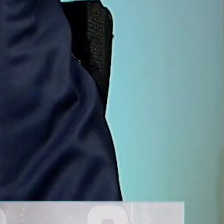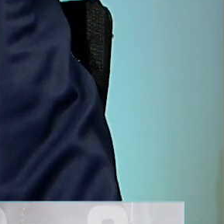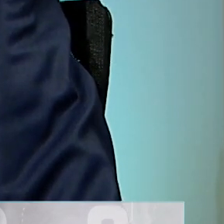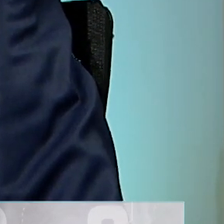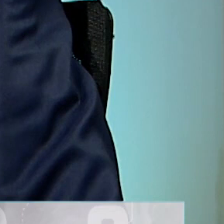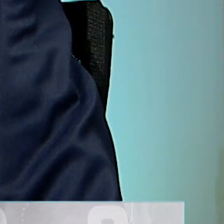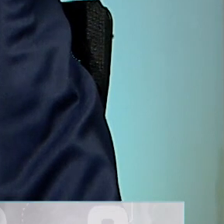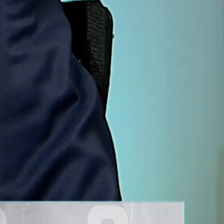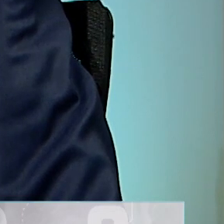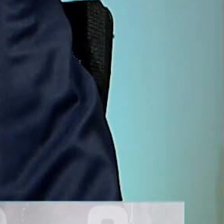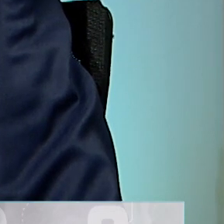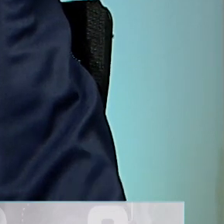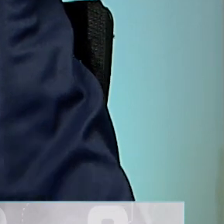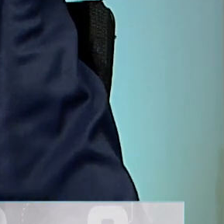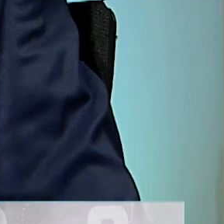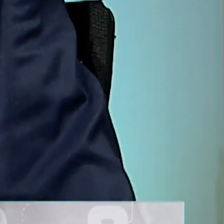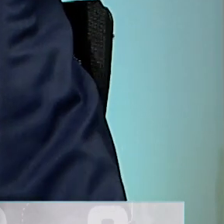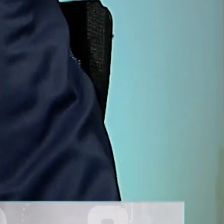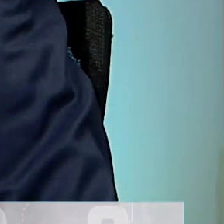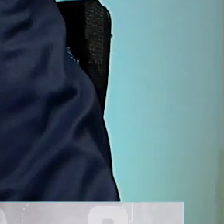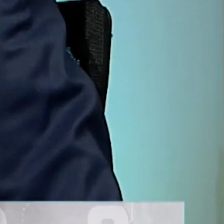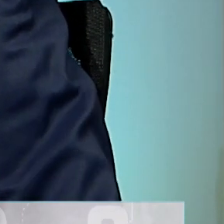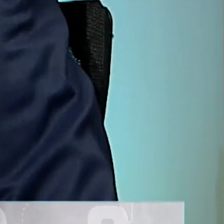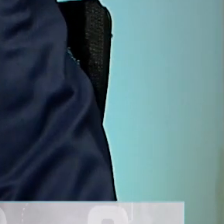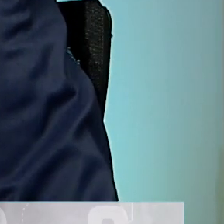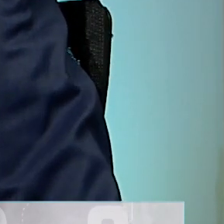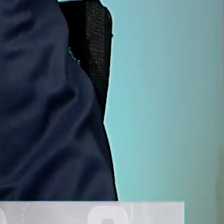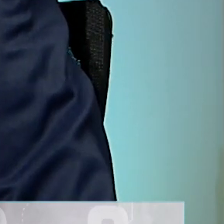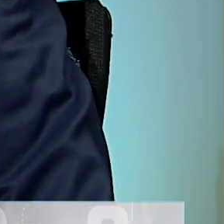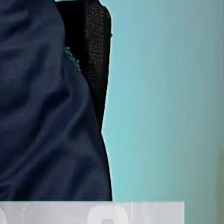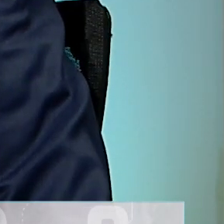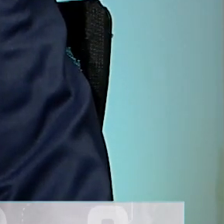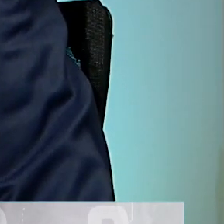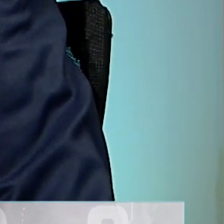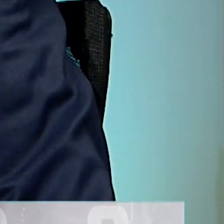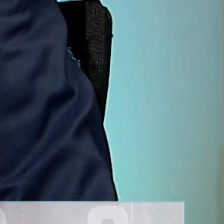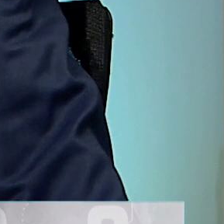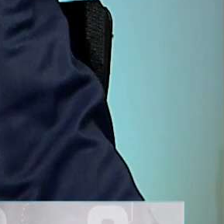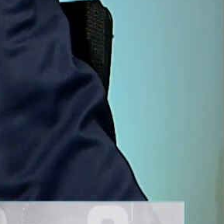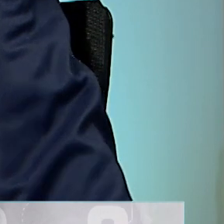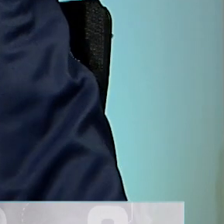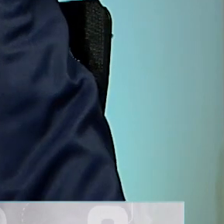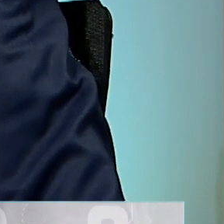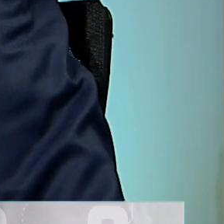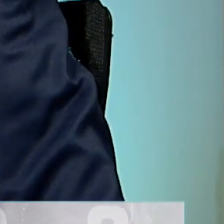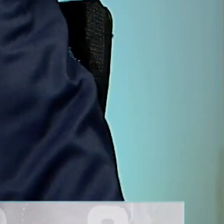Bismillahirrahmanirrahim Fatiha'dan bir ayet midir, değil midir? Bunlar alimler tarafından münakaşa konusu